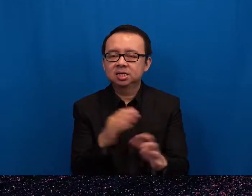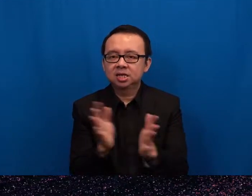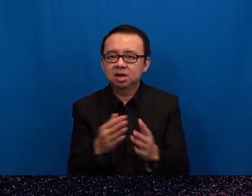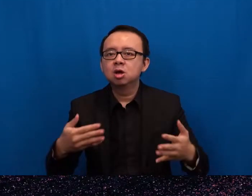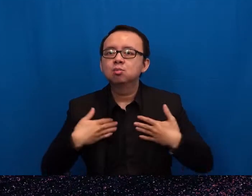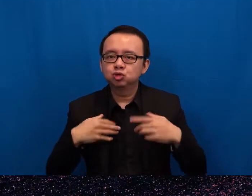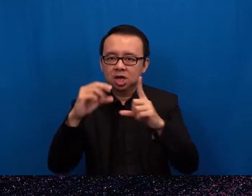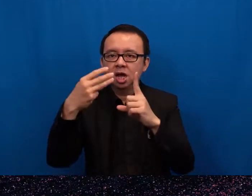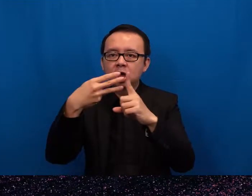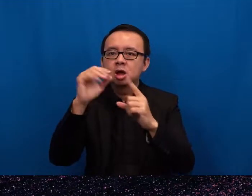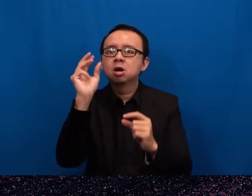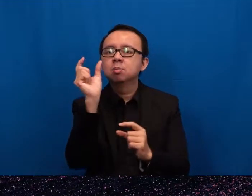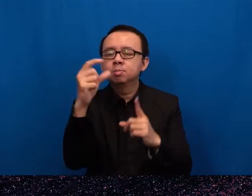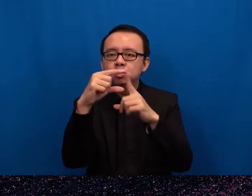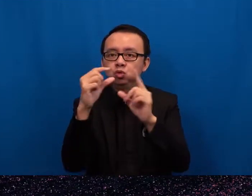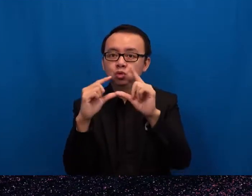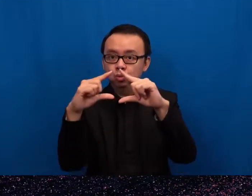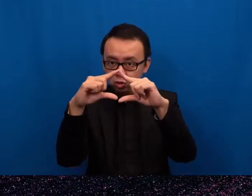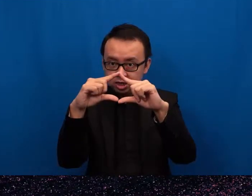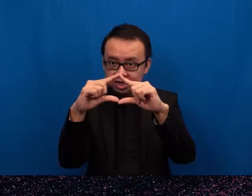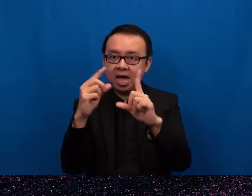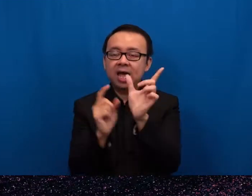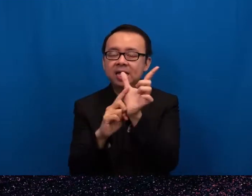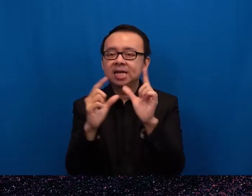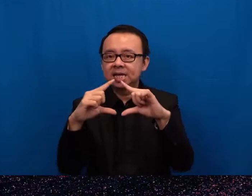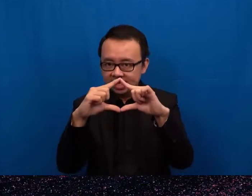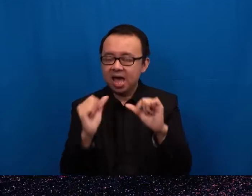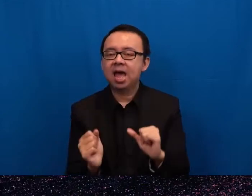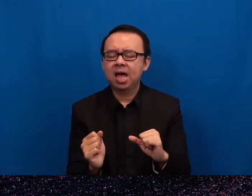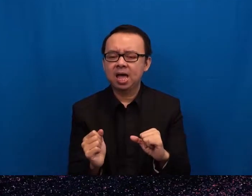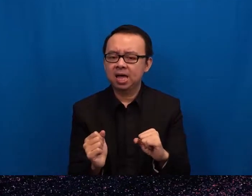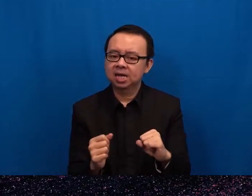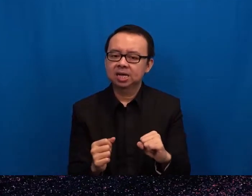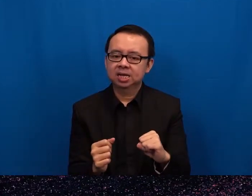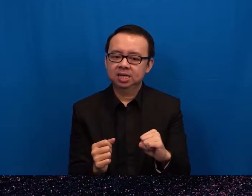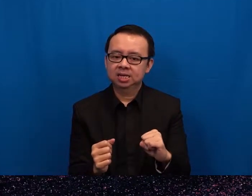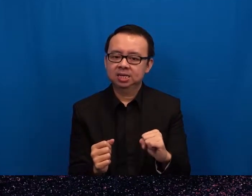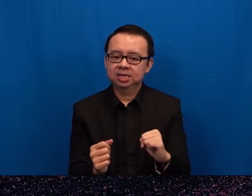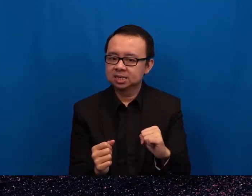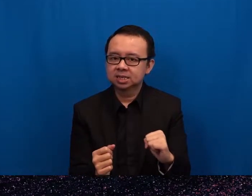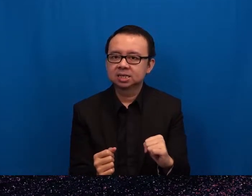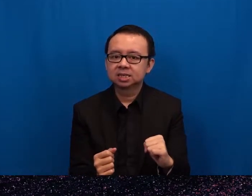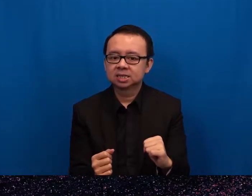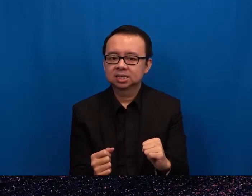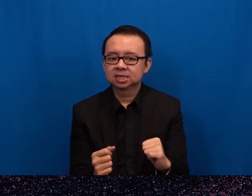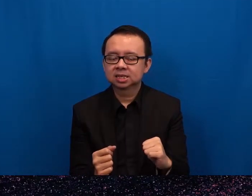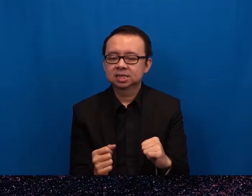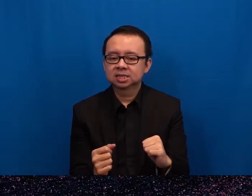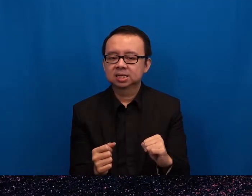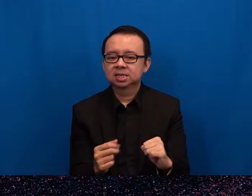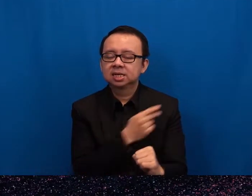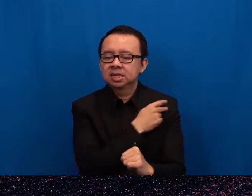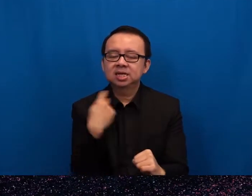watashiwa sarangheo. Campur baur nih Jepang dan Koreanya. Kita bisa semuanya. Belajar drama Korea, udah Koreanya keluar